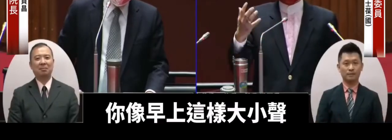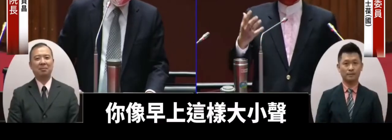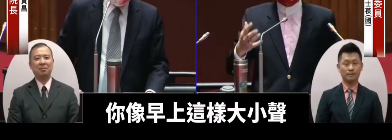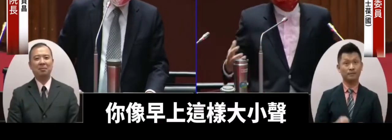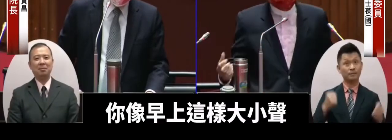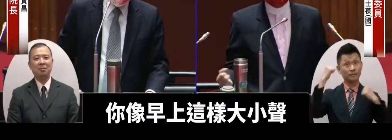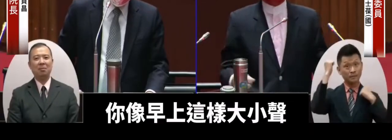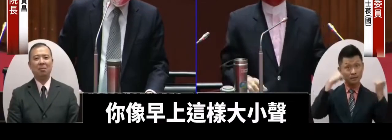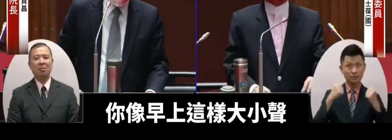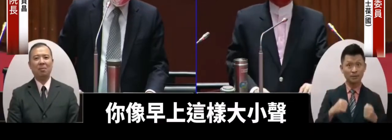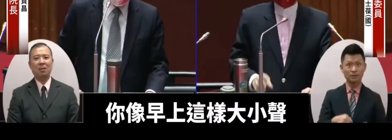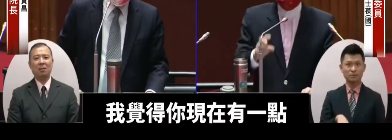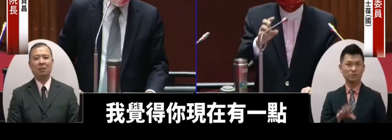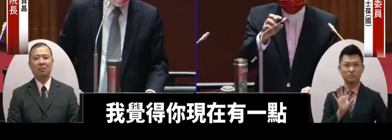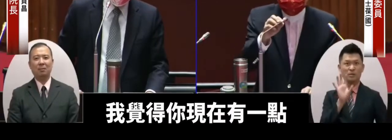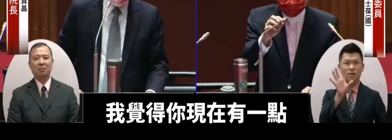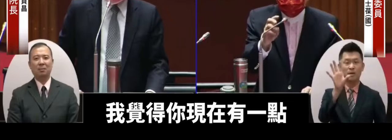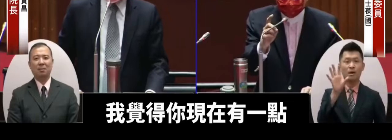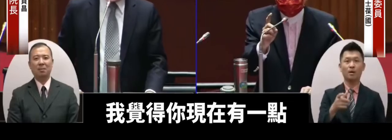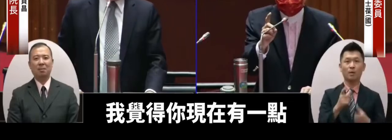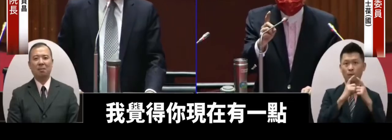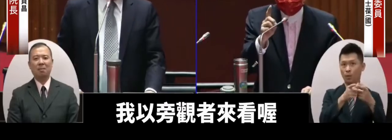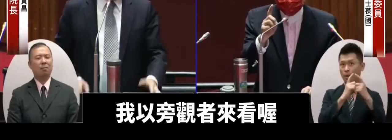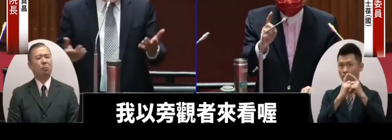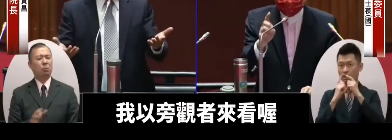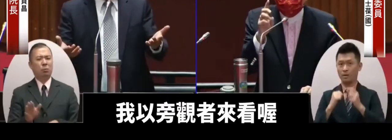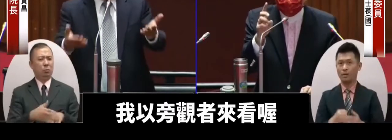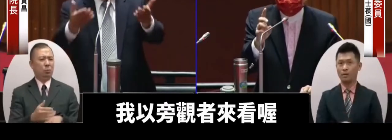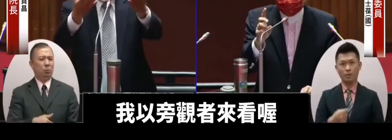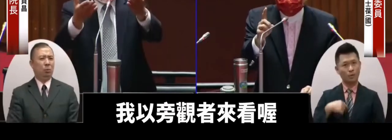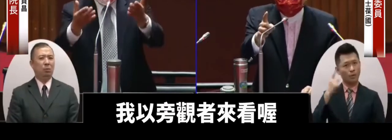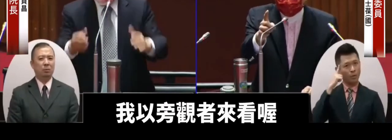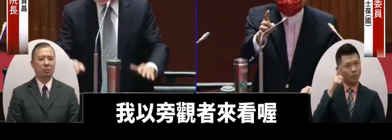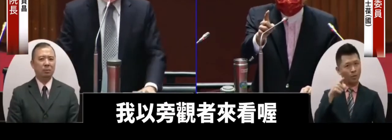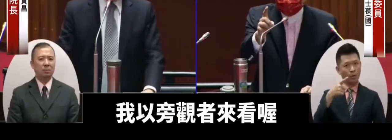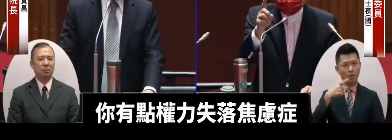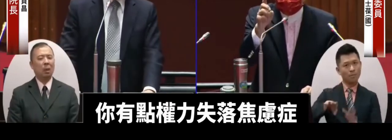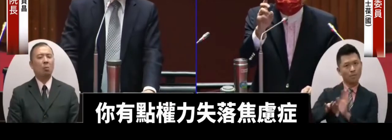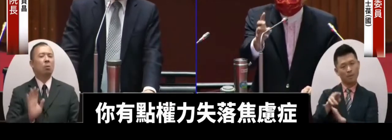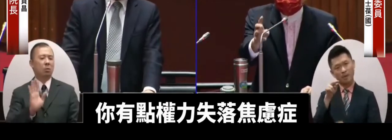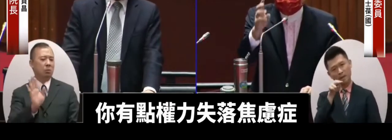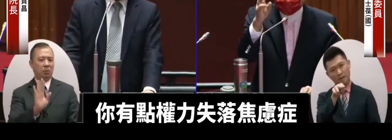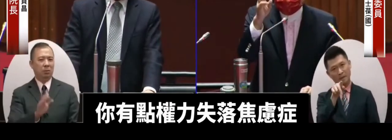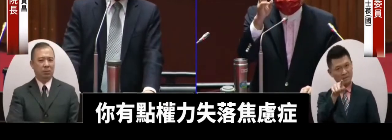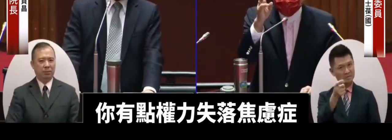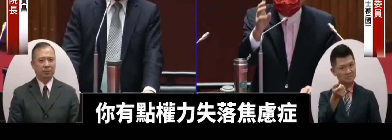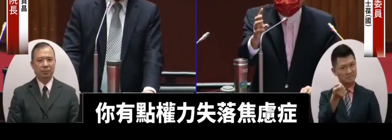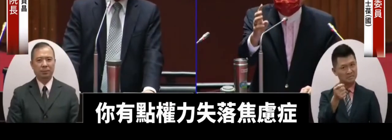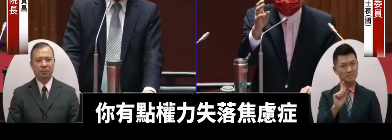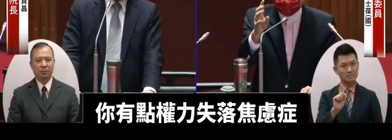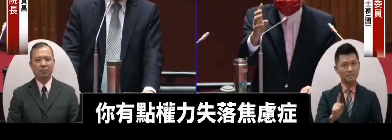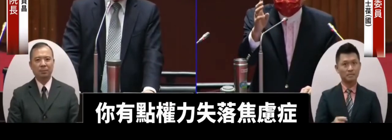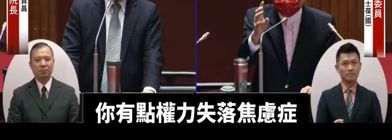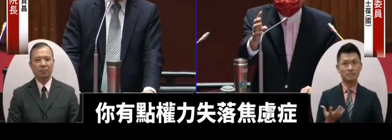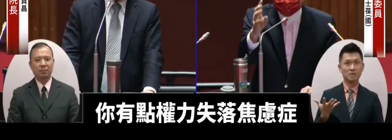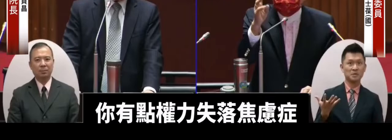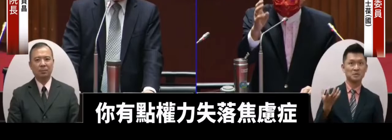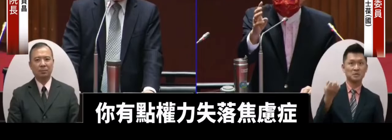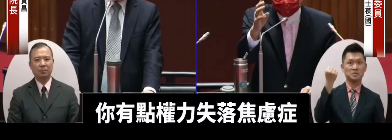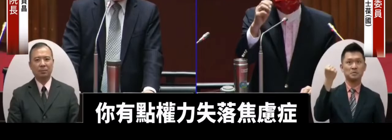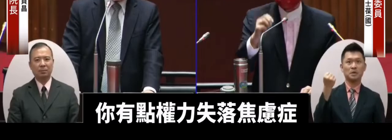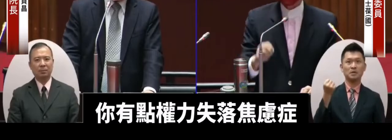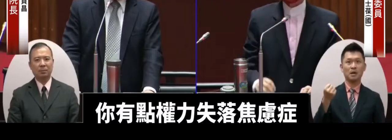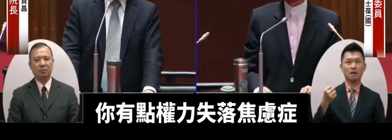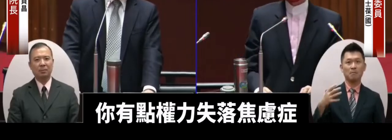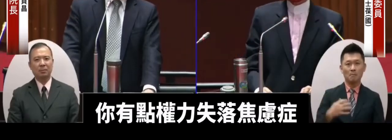早上呢，我大声些哦，我觉得你现在有一点，我们旁观的人看哦， 不， 你有一点权力失落焦